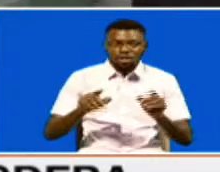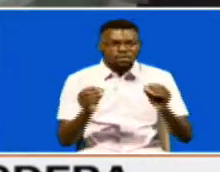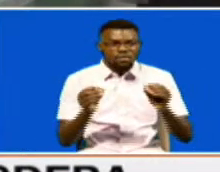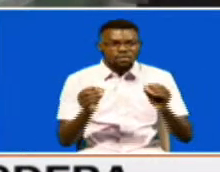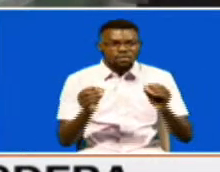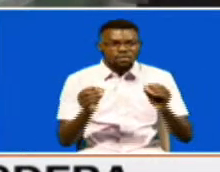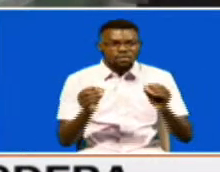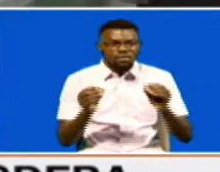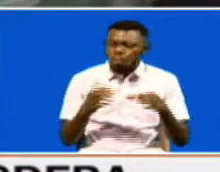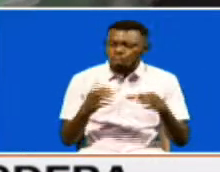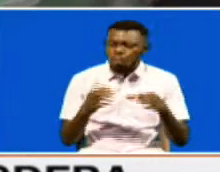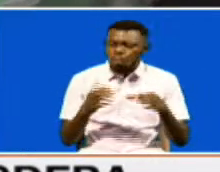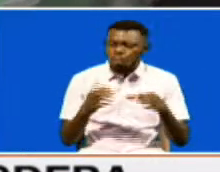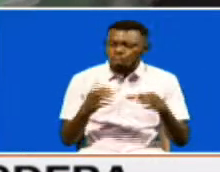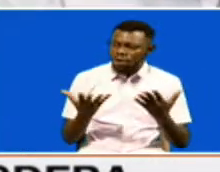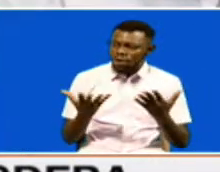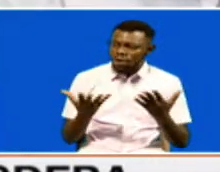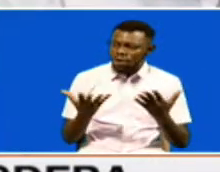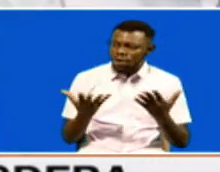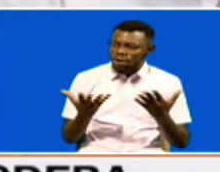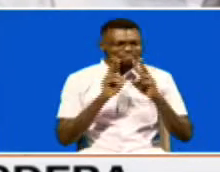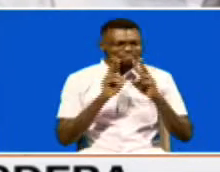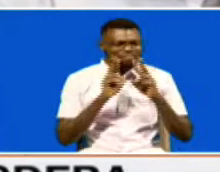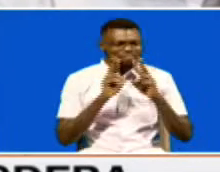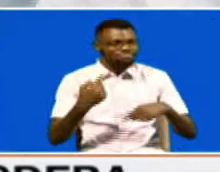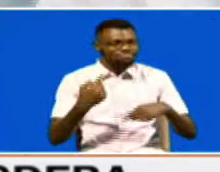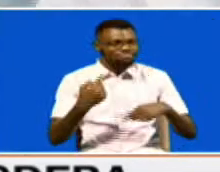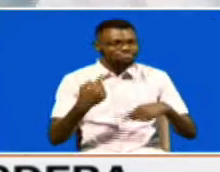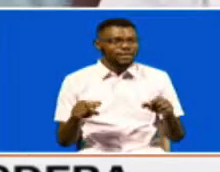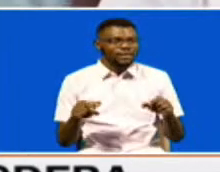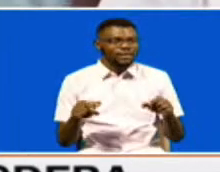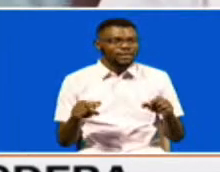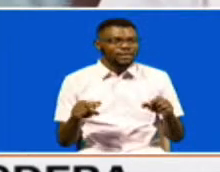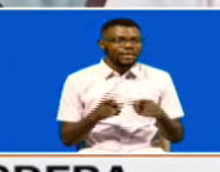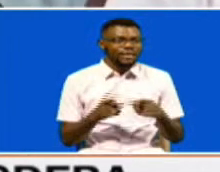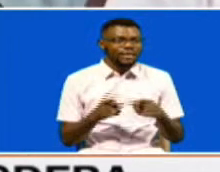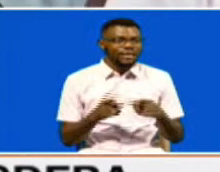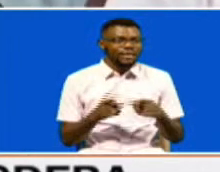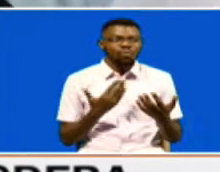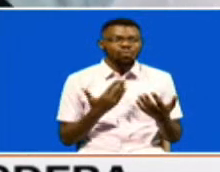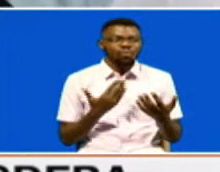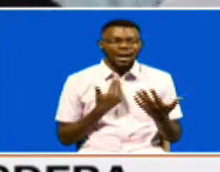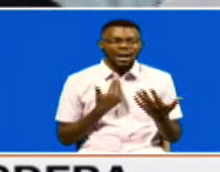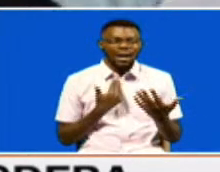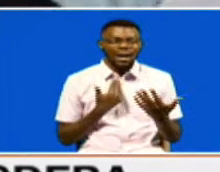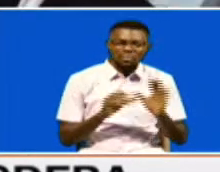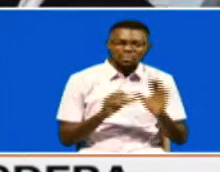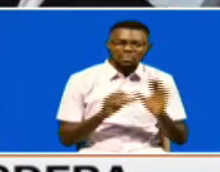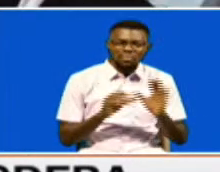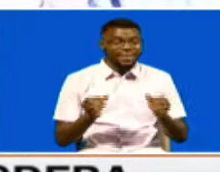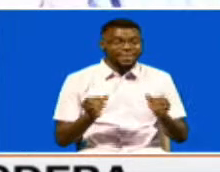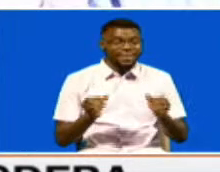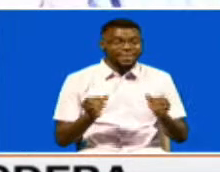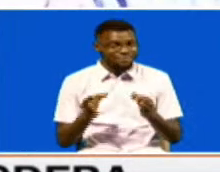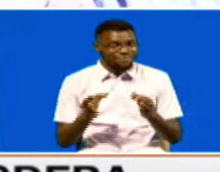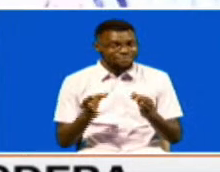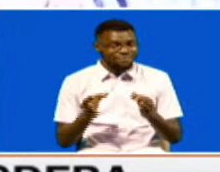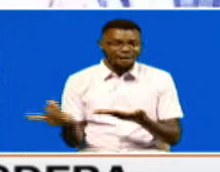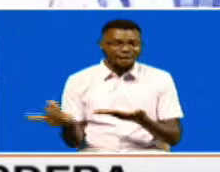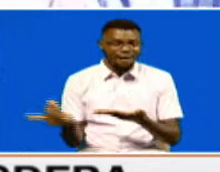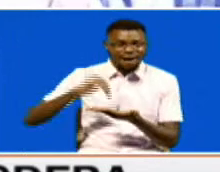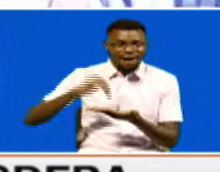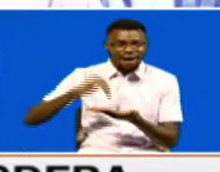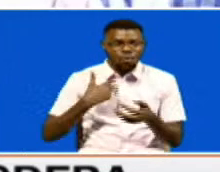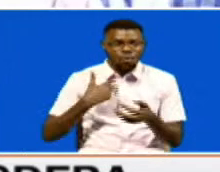wazee hao wamewataka wakaazi kwa watulivu na kusivurugwe utulivu huo endapo kutakuwa na uchaguzi mdogo. Tulikuwa